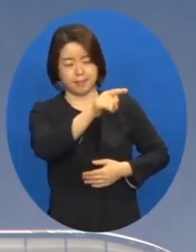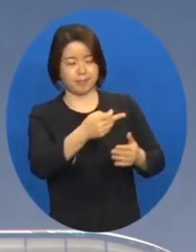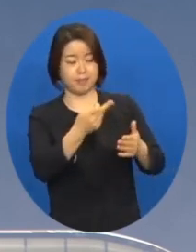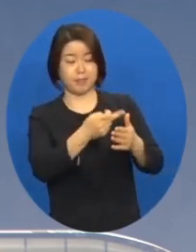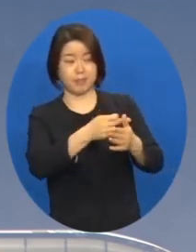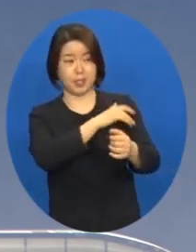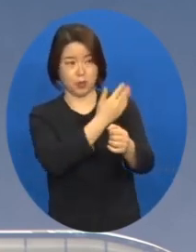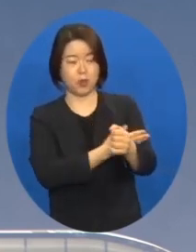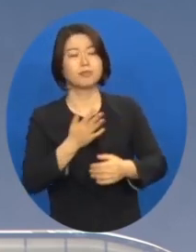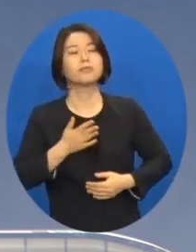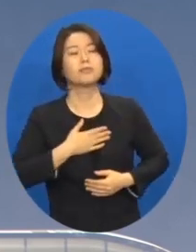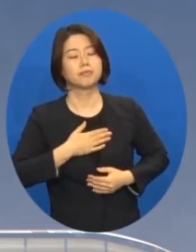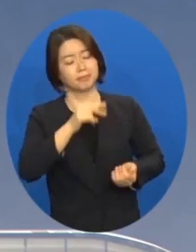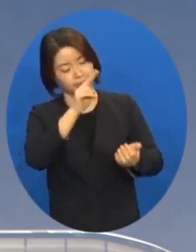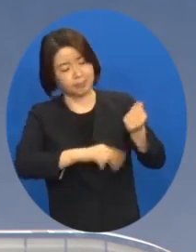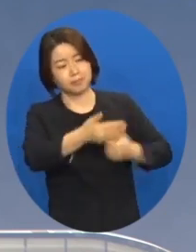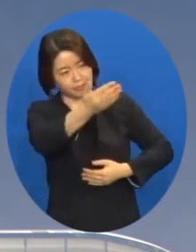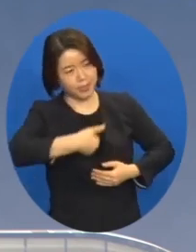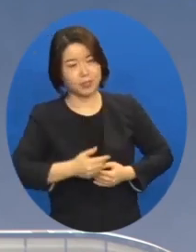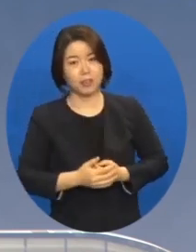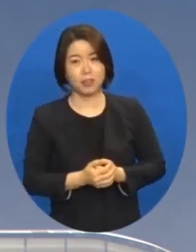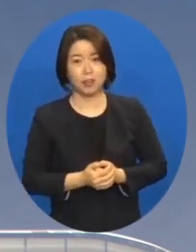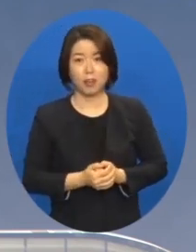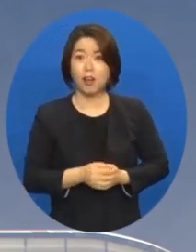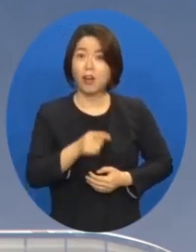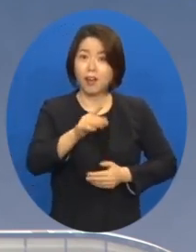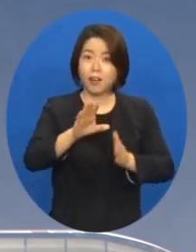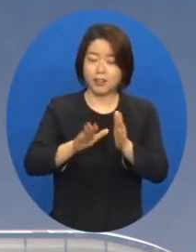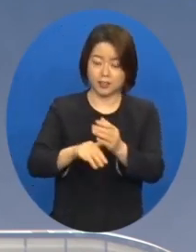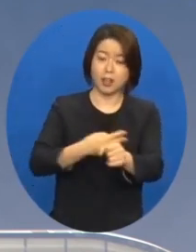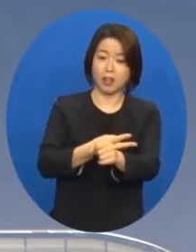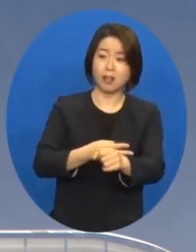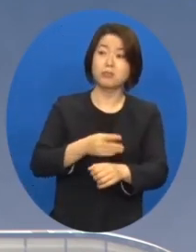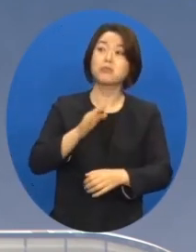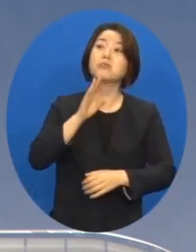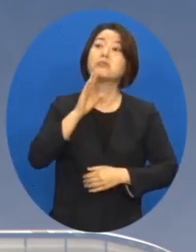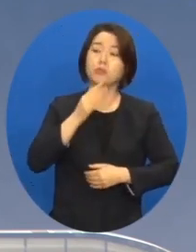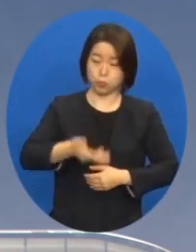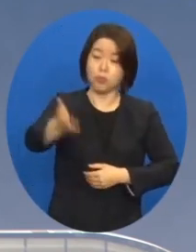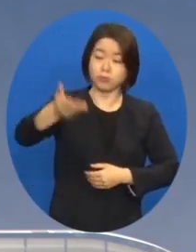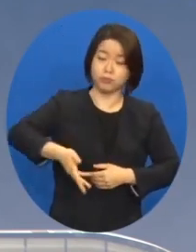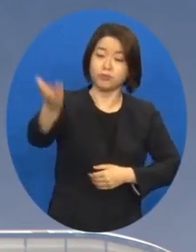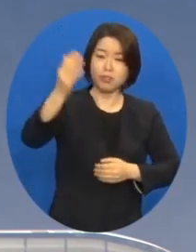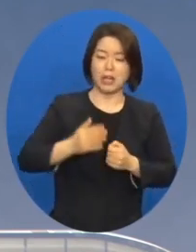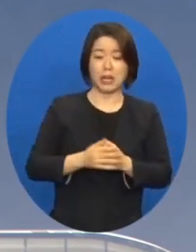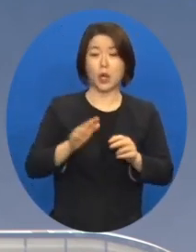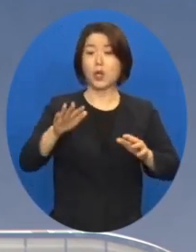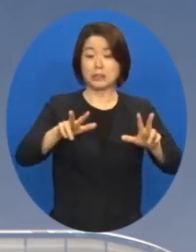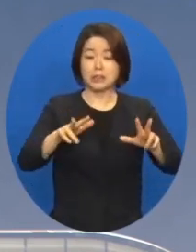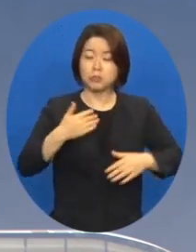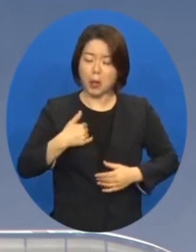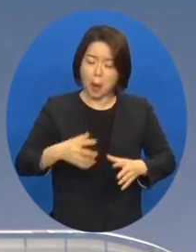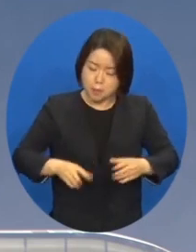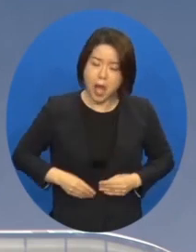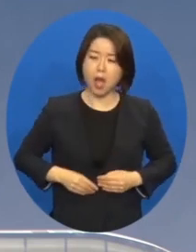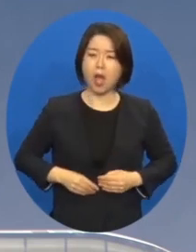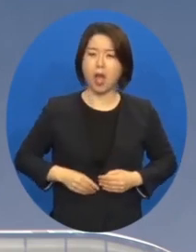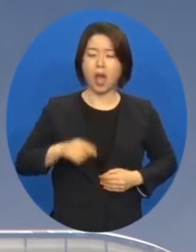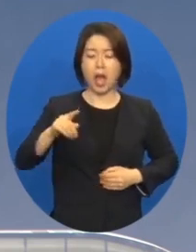나한테 팔아. 그때 에서가 그래, 가져가, 가져가. 지금 배고픈데 당장 팥죽 한